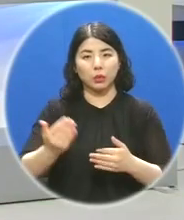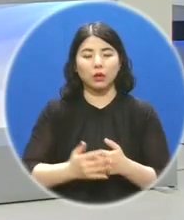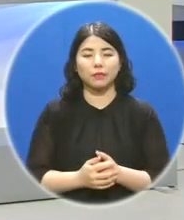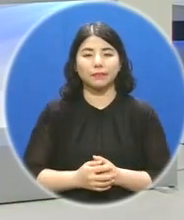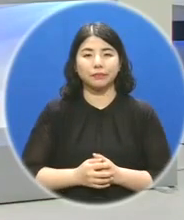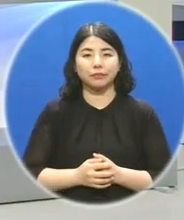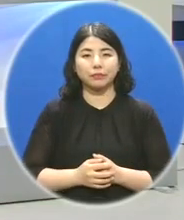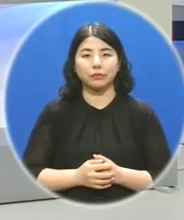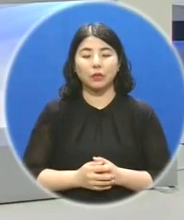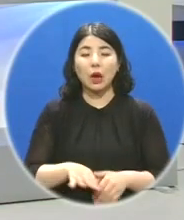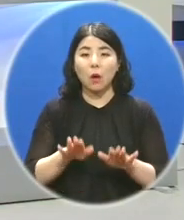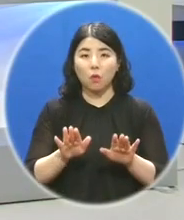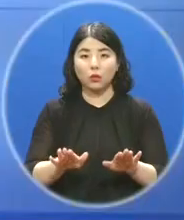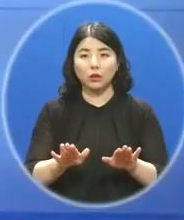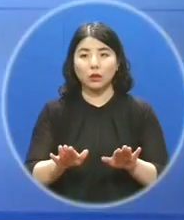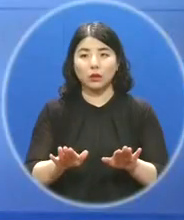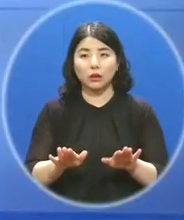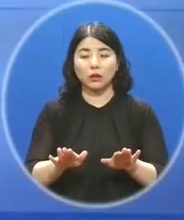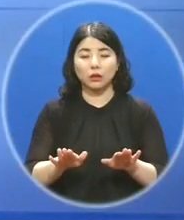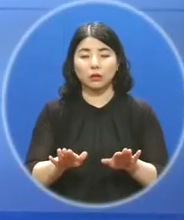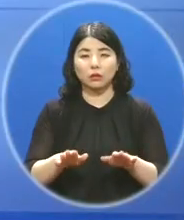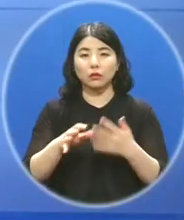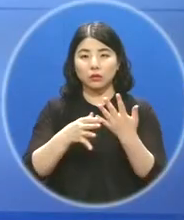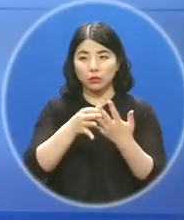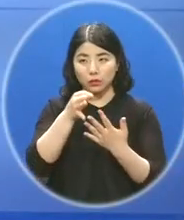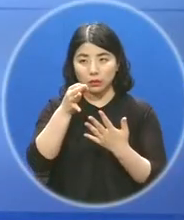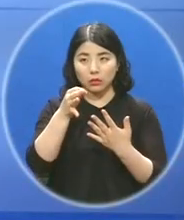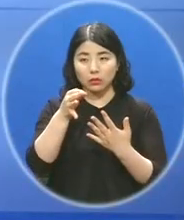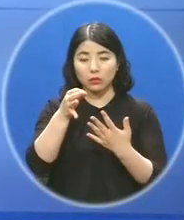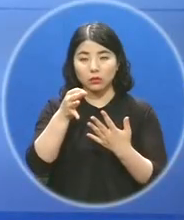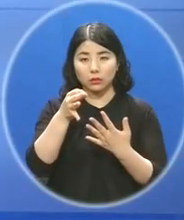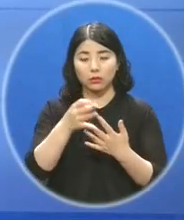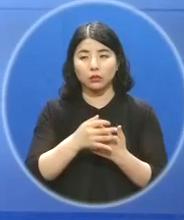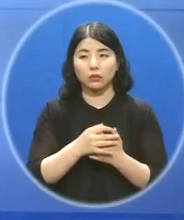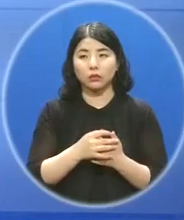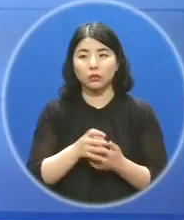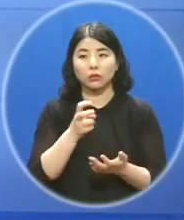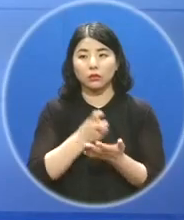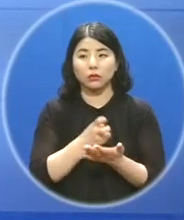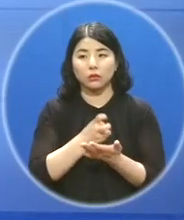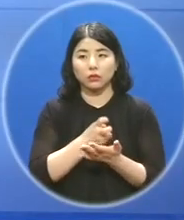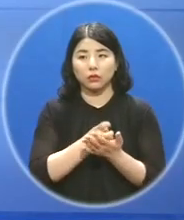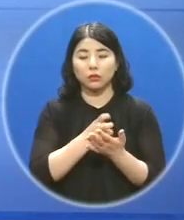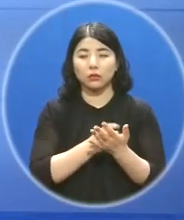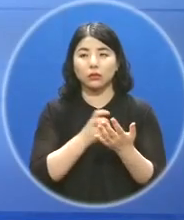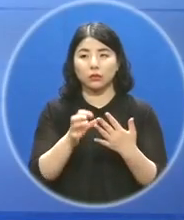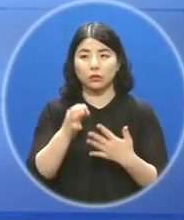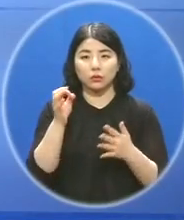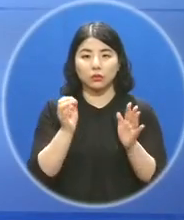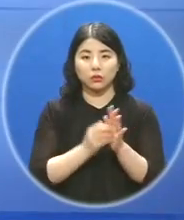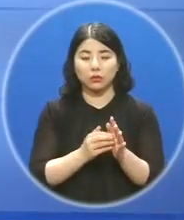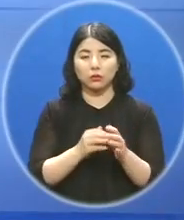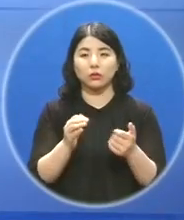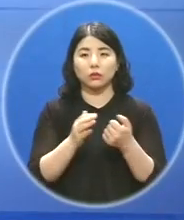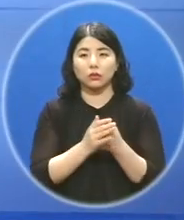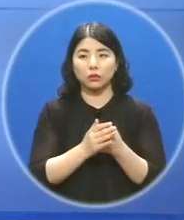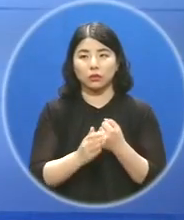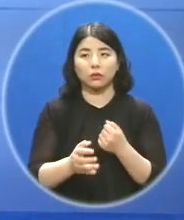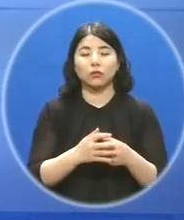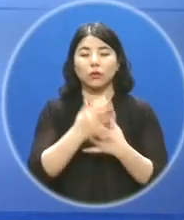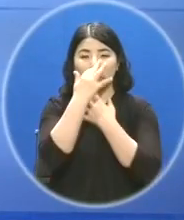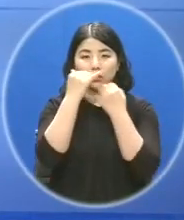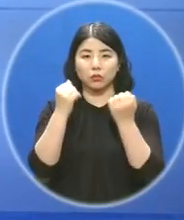거고요. 오늘 이제 그 저희가 그 선출 그 규정을 네. 좀 채택했다고 했지 않습니까? 그러면